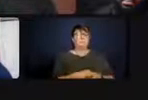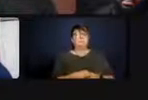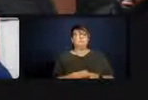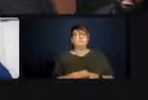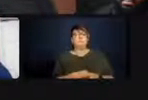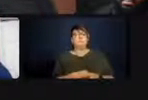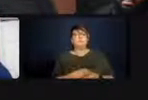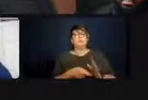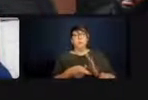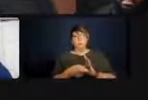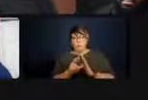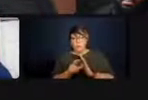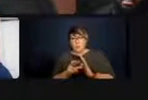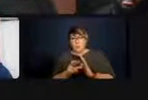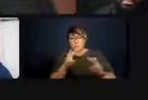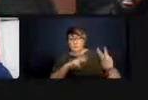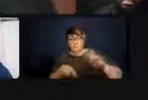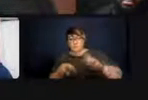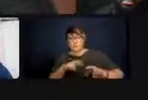فهذه